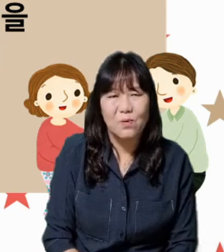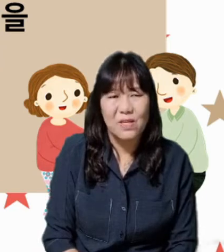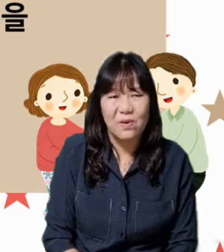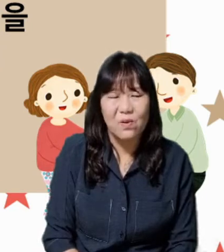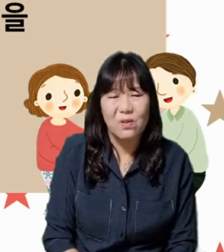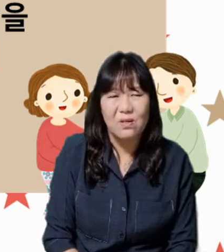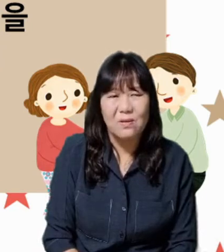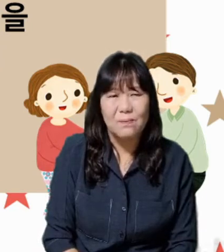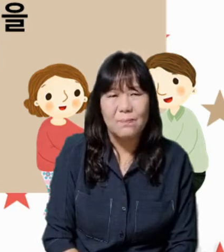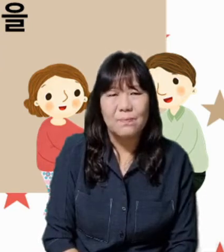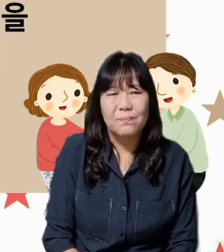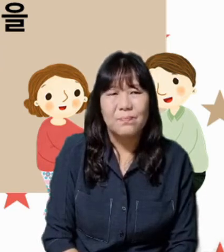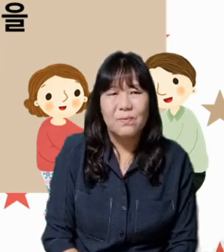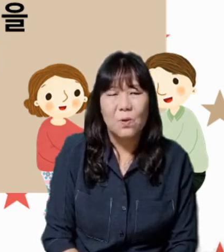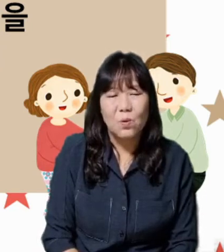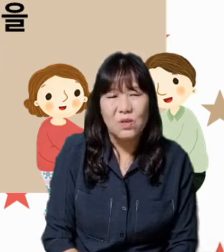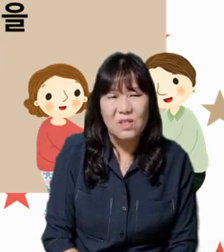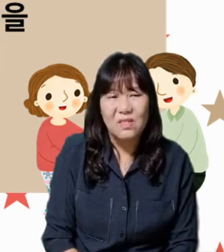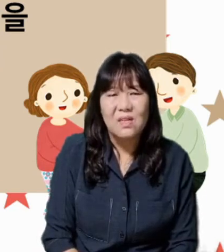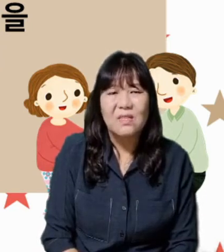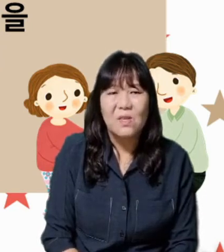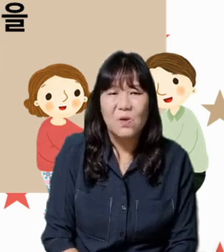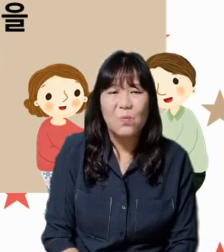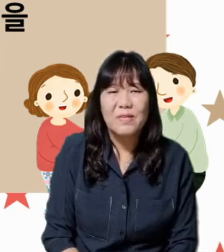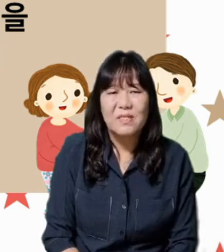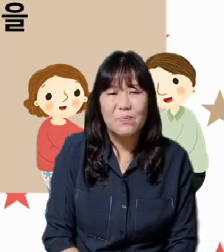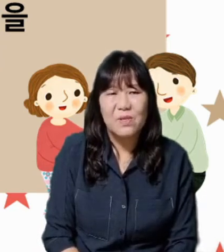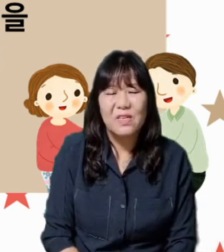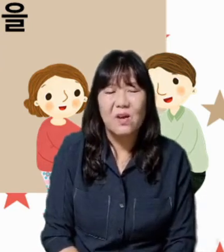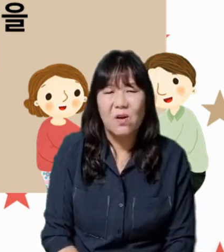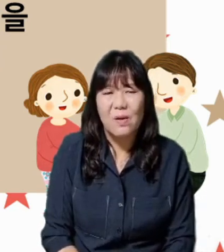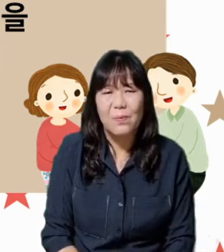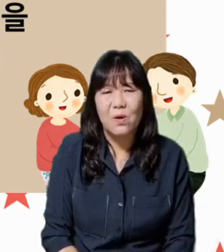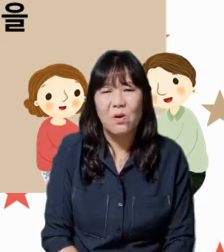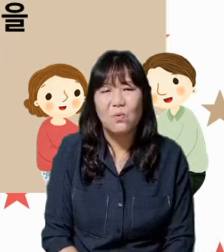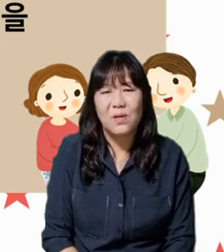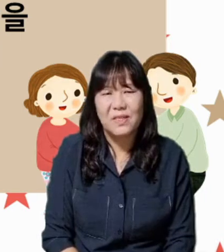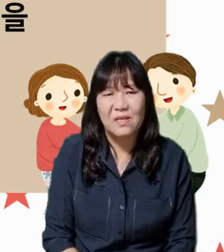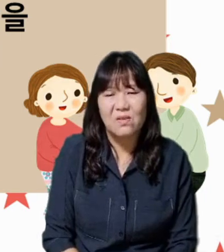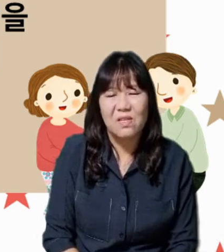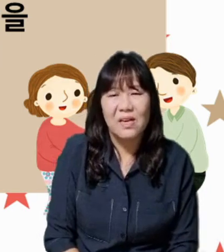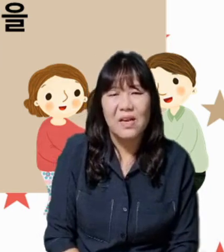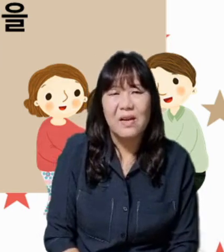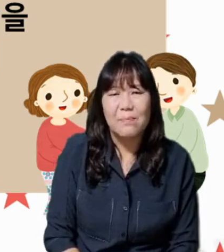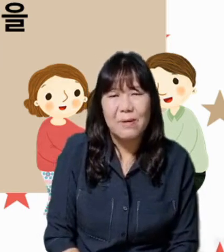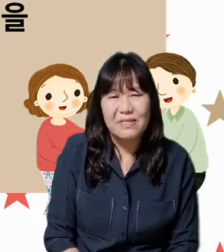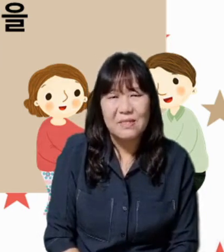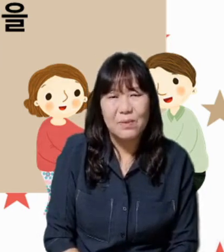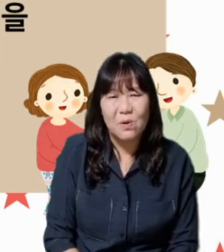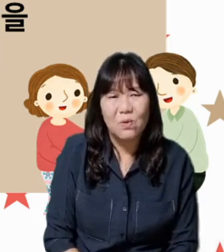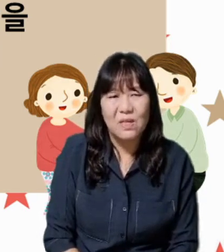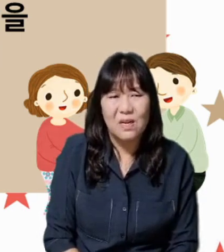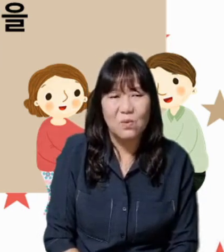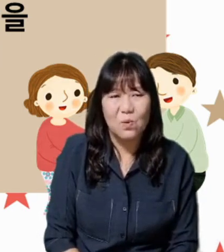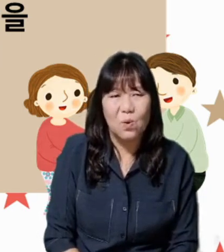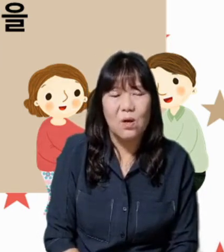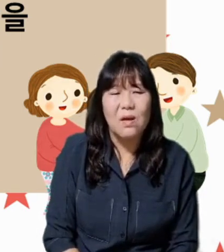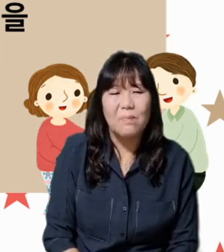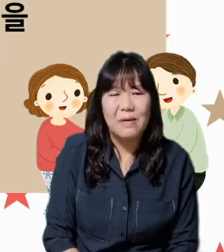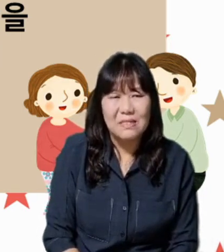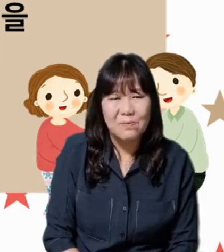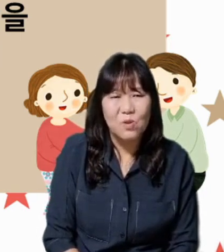생각해 보세요. 오늘은 설교 말씀을 기억하며 우리 자녀들이 말씀대로